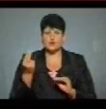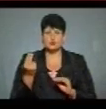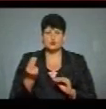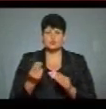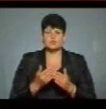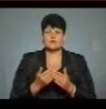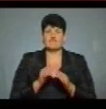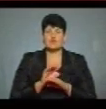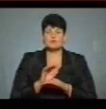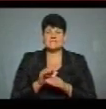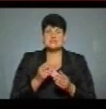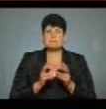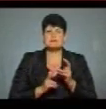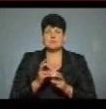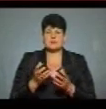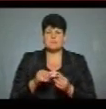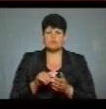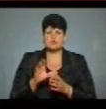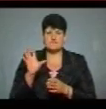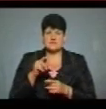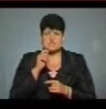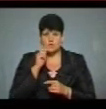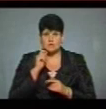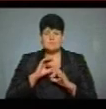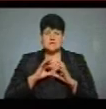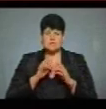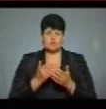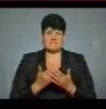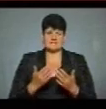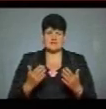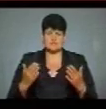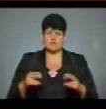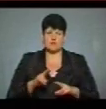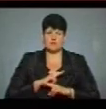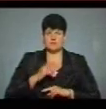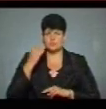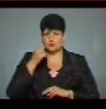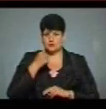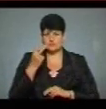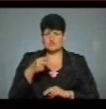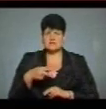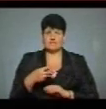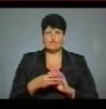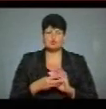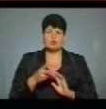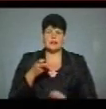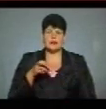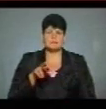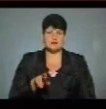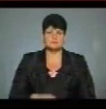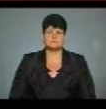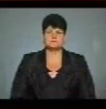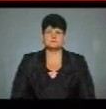художньо-виробничих підприємствах, брав участь у всеукраїнських і міжнародних виставках, помер торік, 28 липня, повідомив Ігор